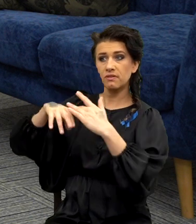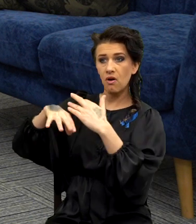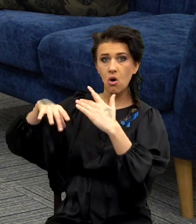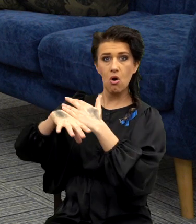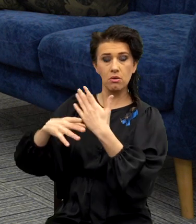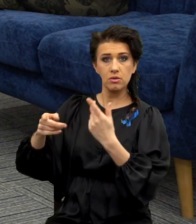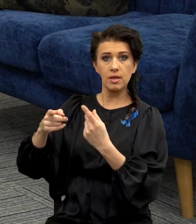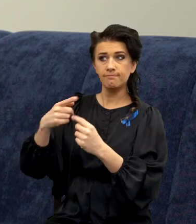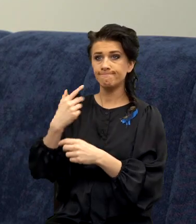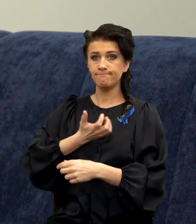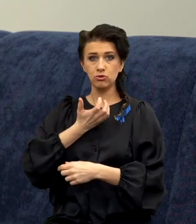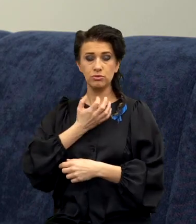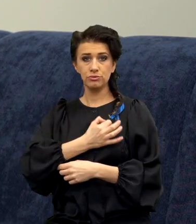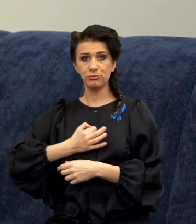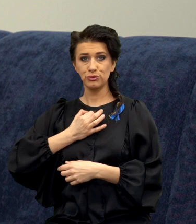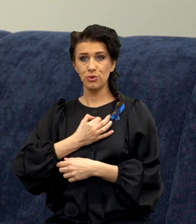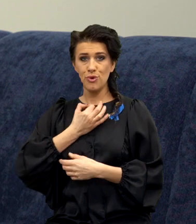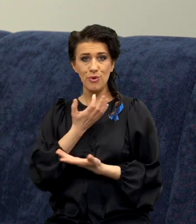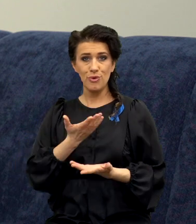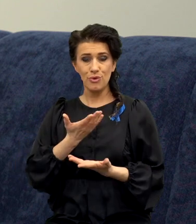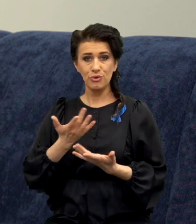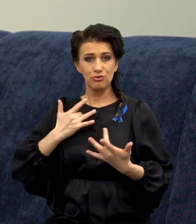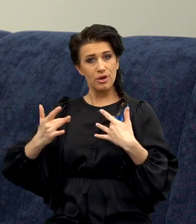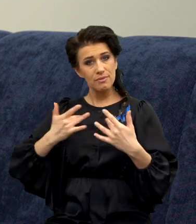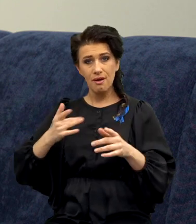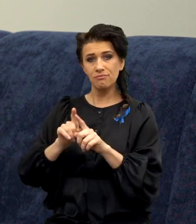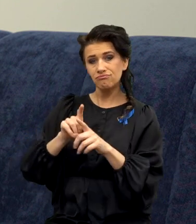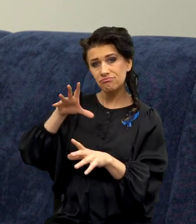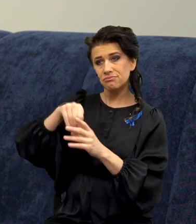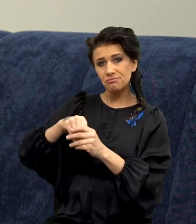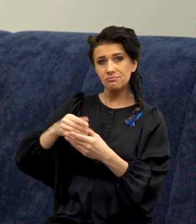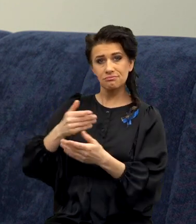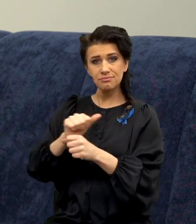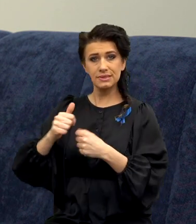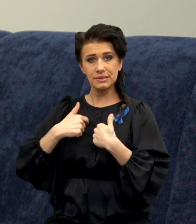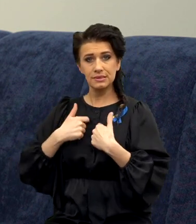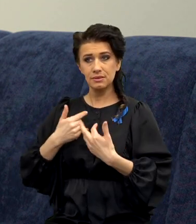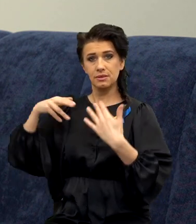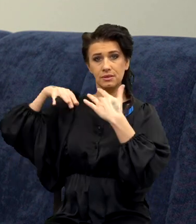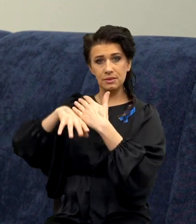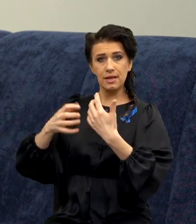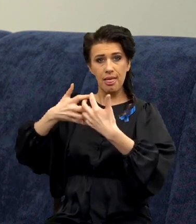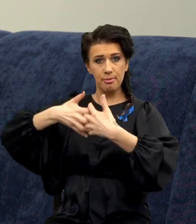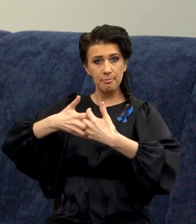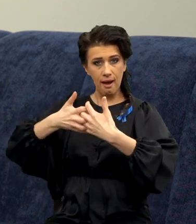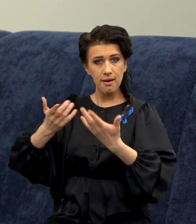współczując i towarzysząc w cierpieniu, ale też